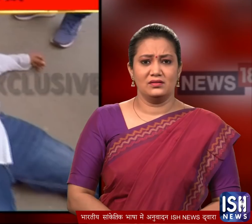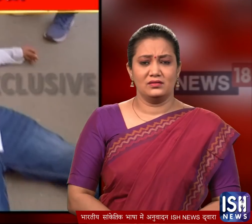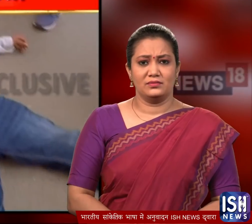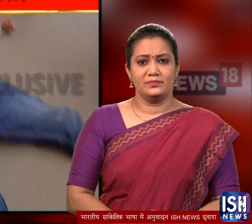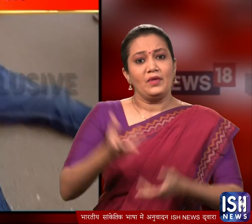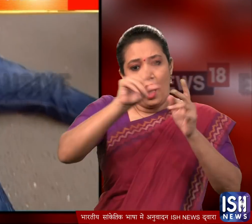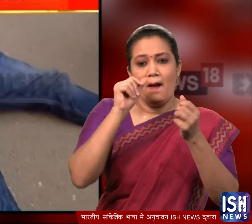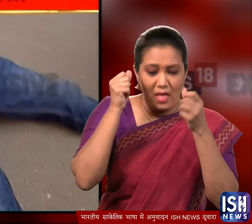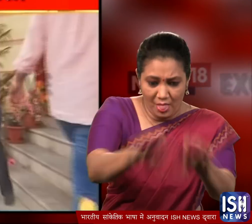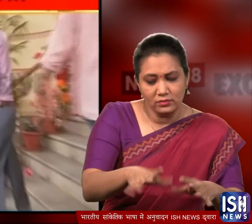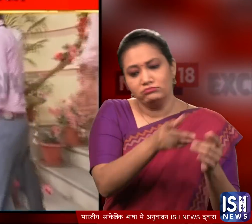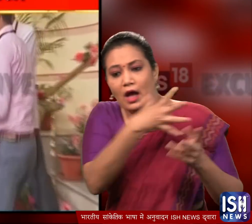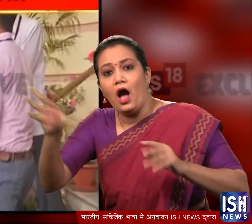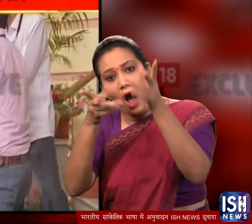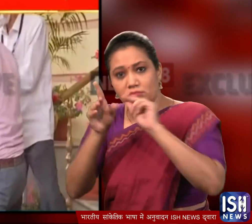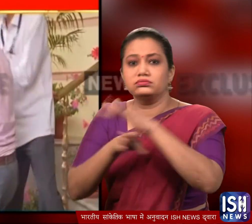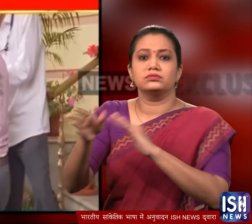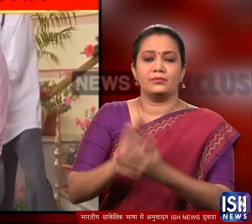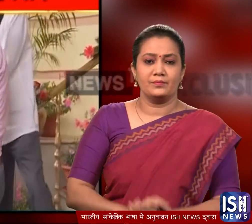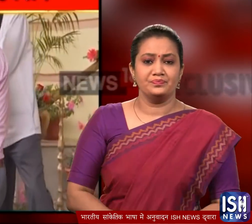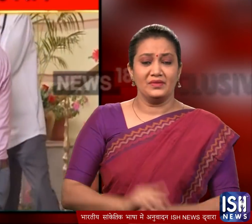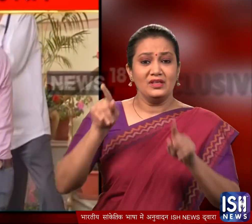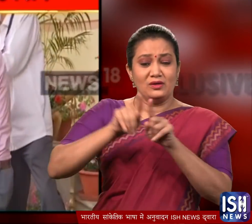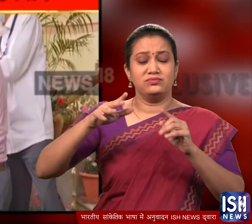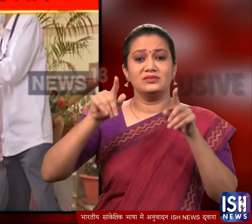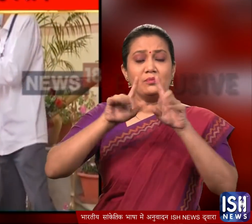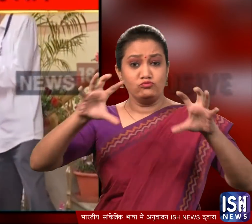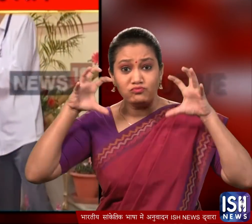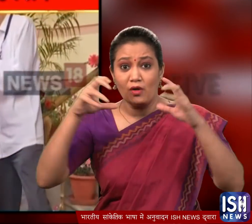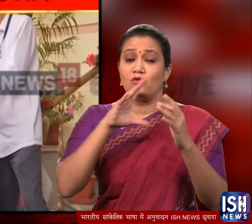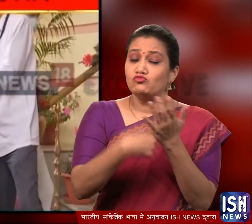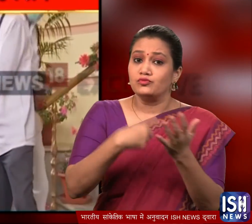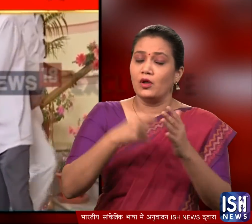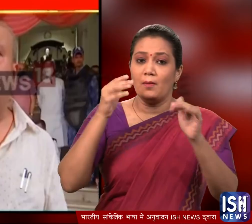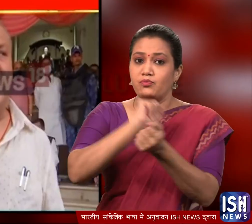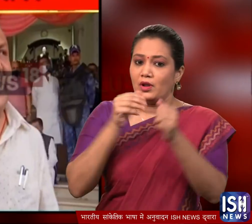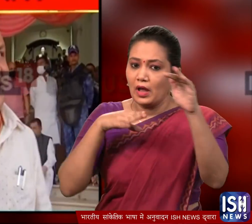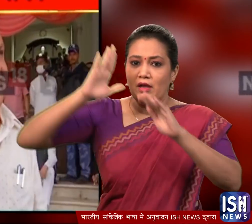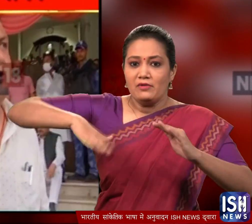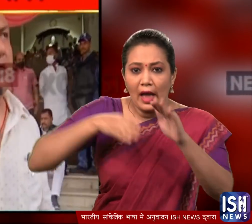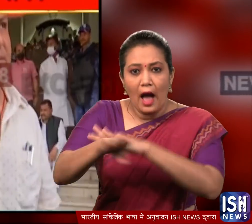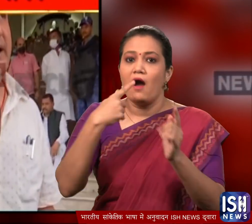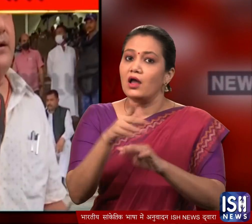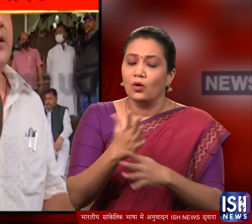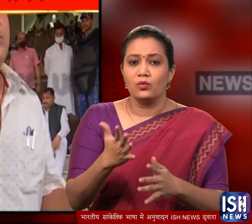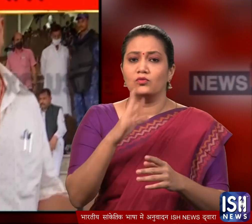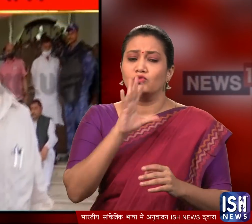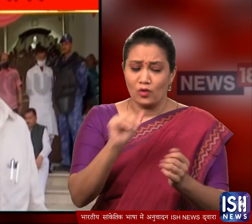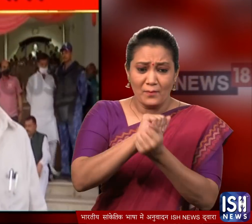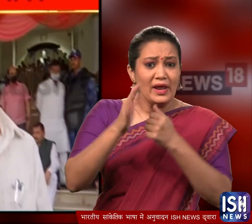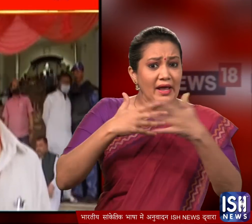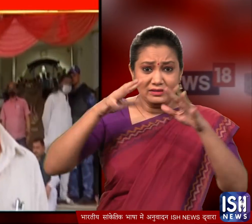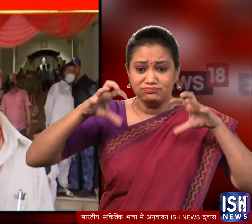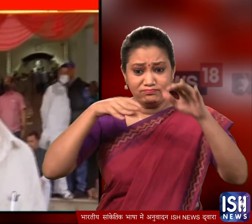कर और फिर अंदर चली गई है। विपक्ष का आरोप है कि संविधान पुलिस को विधानसभा में घुसने की इजाजत नहीं देता। संवैधानिक तौर पर